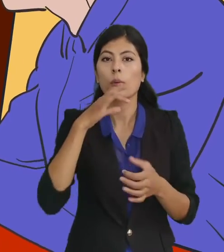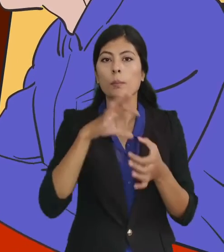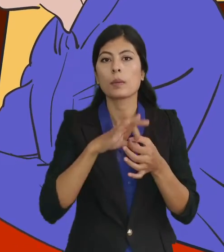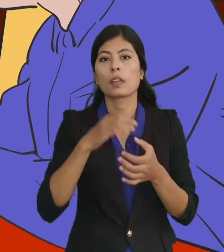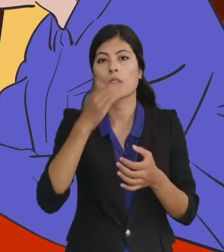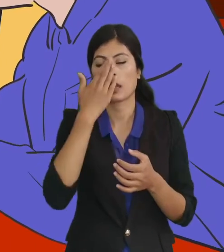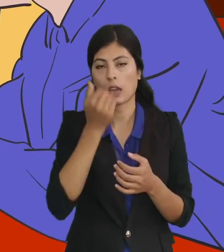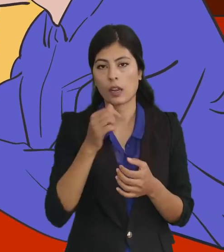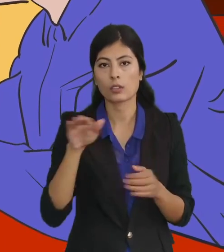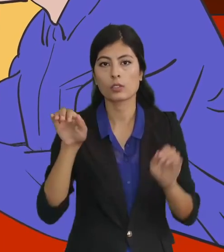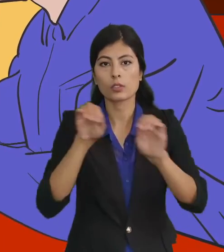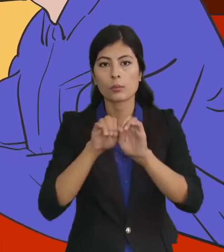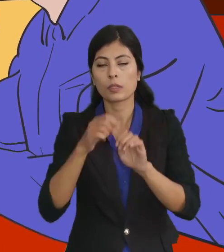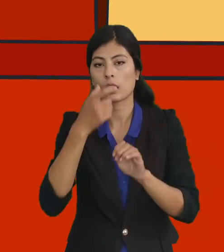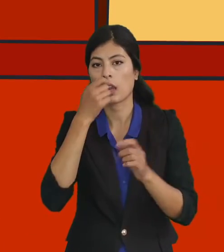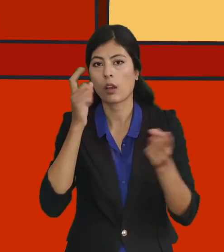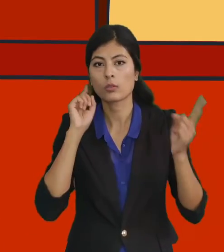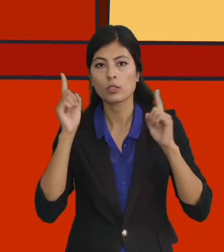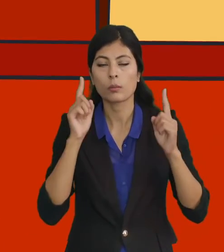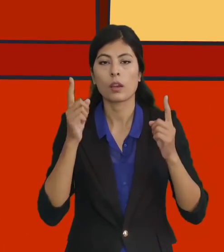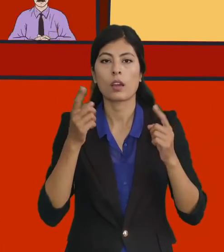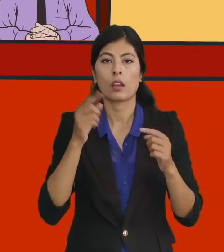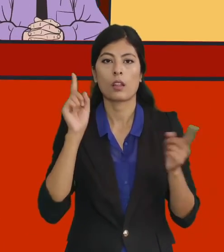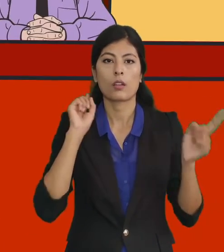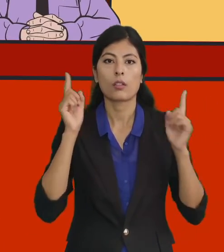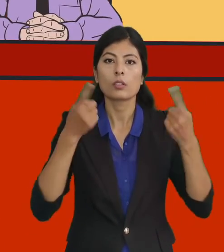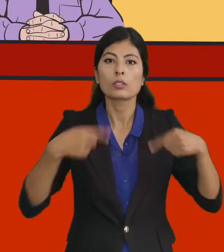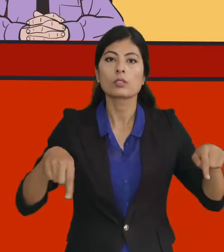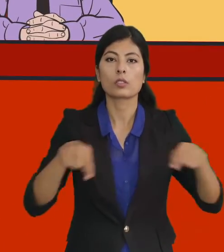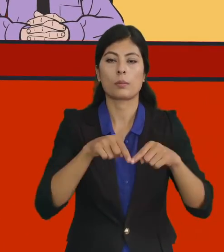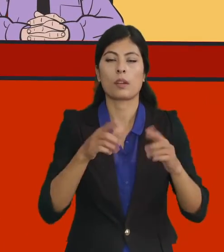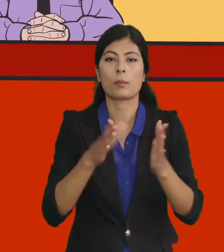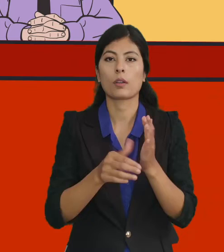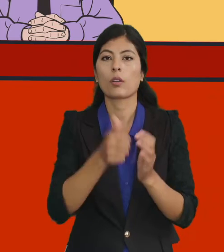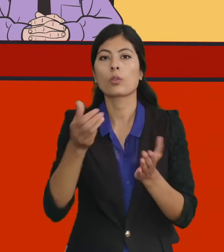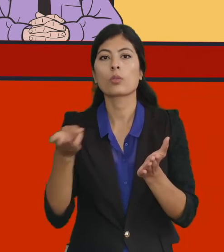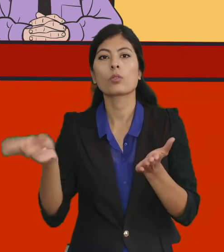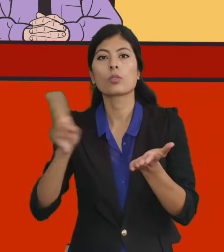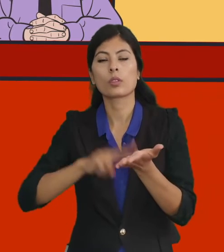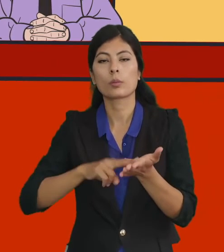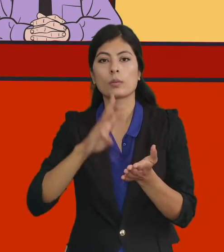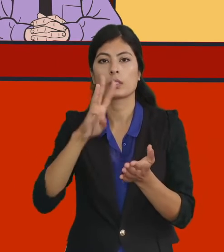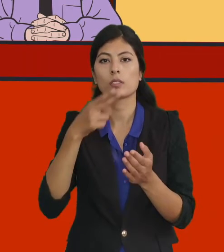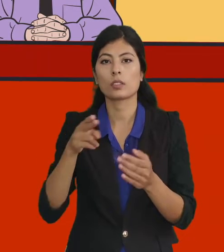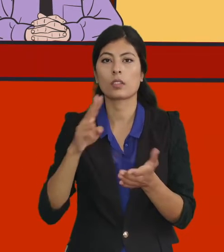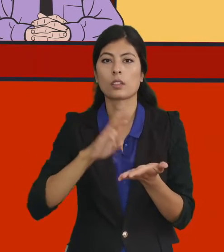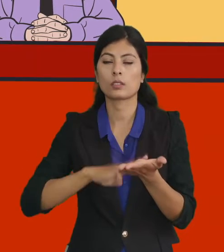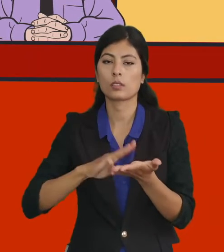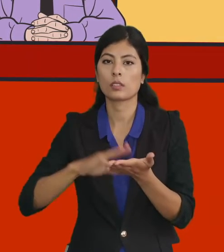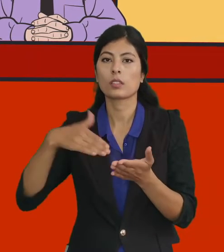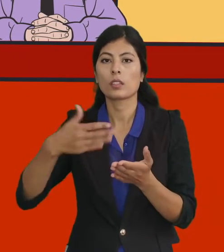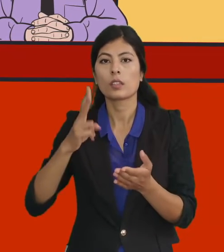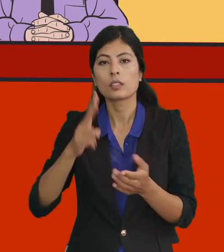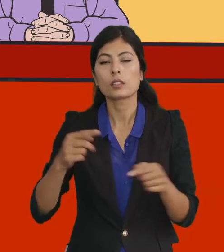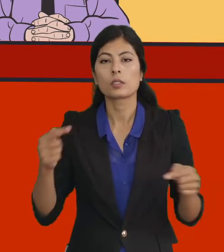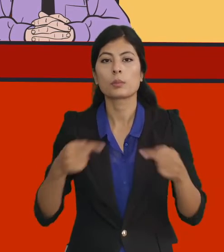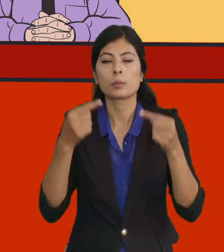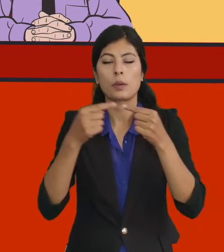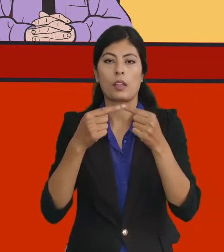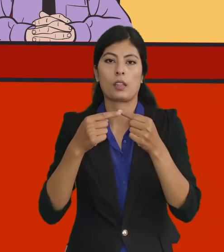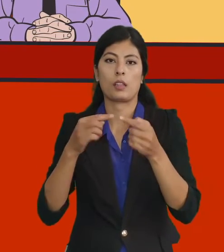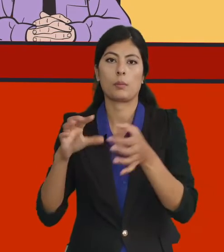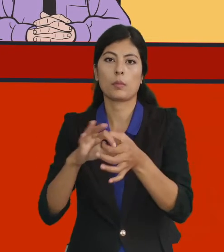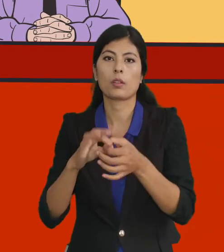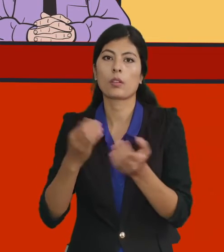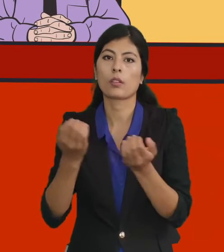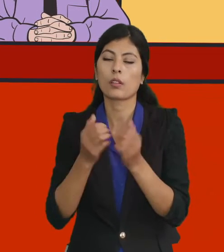आ समाधान कर सके वाला हो गेला पर संबंधित गांव सभा चाहे नगर सभा द्वारा अन्य 3 गोटे सदस्य के विवाद